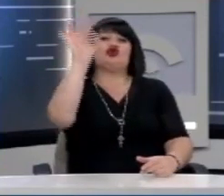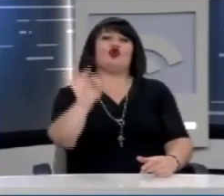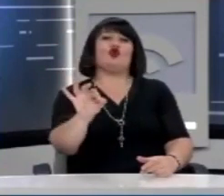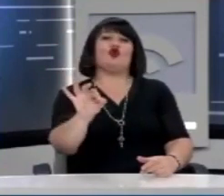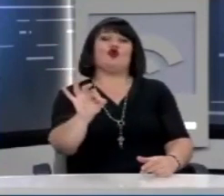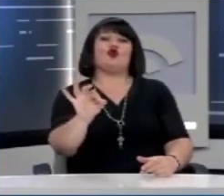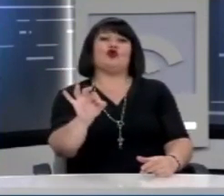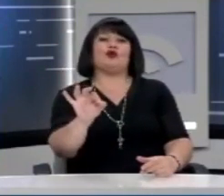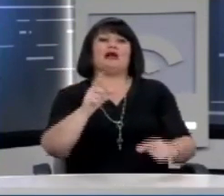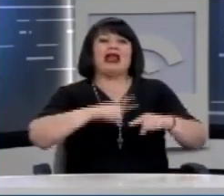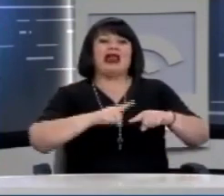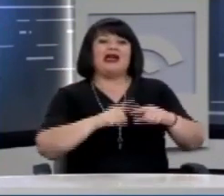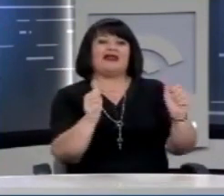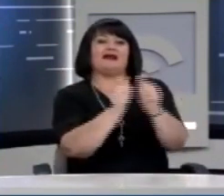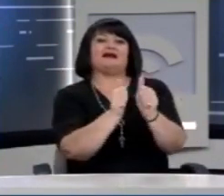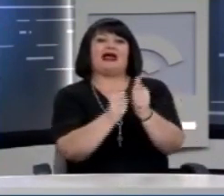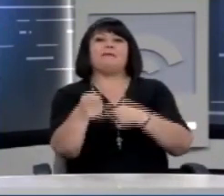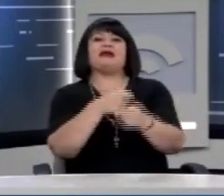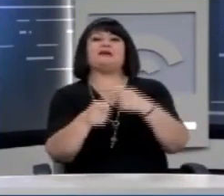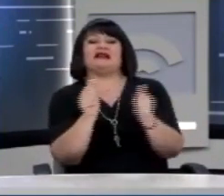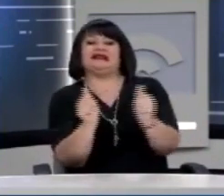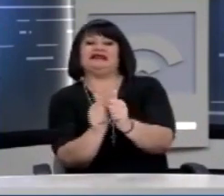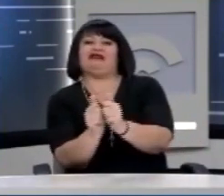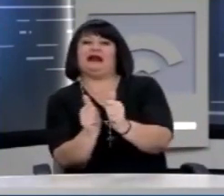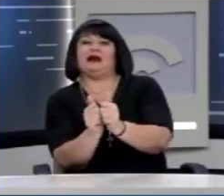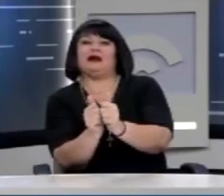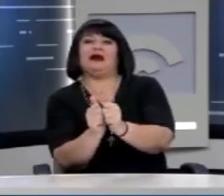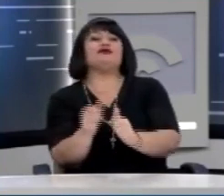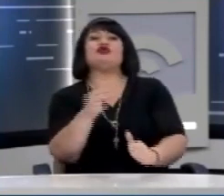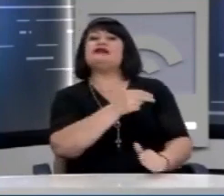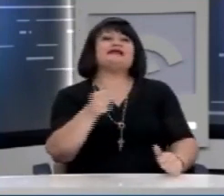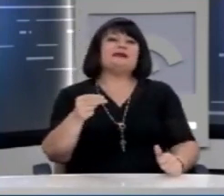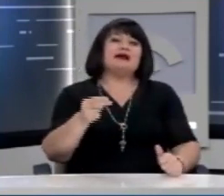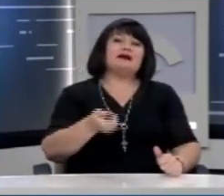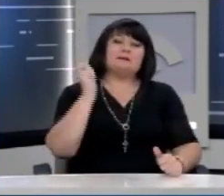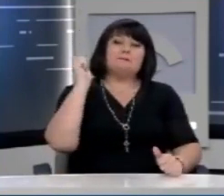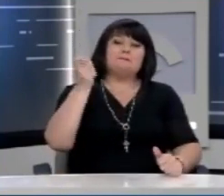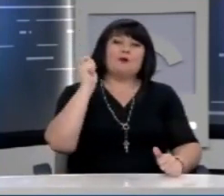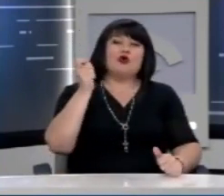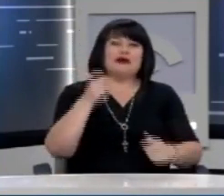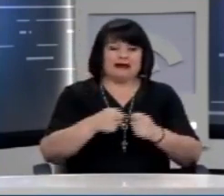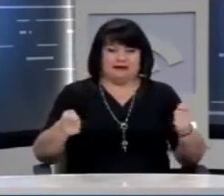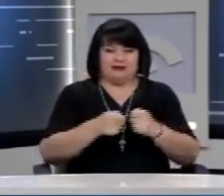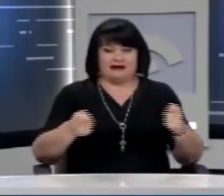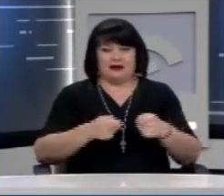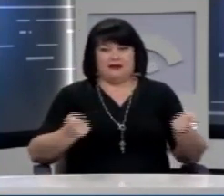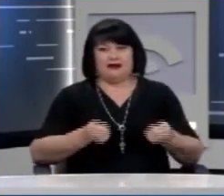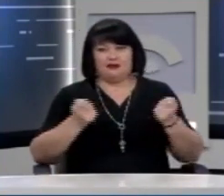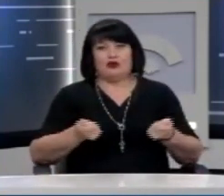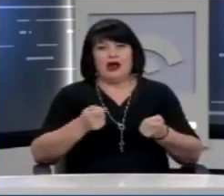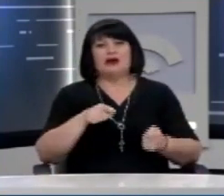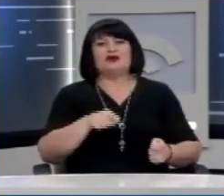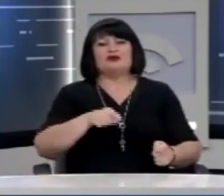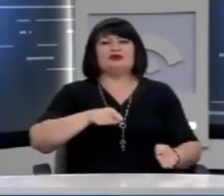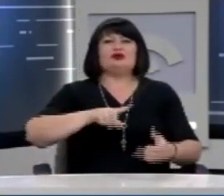πιο φιλική η χώρα στην επιχειρηματικότητα ισοδυναμεί με πολιτικές και μέτρα που